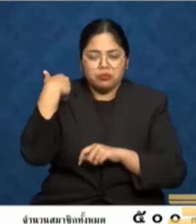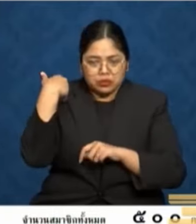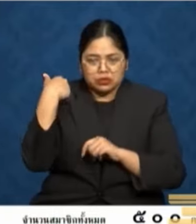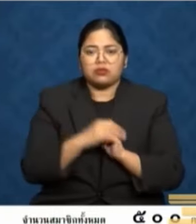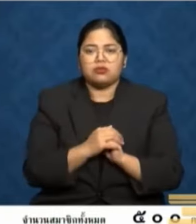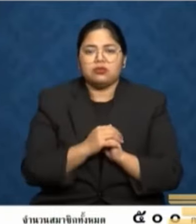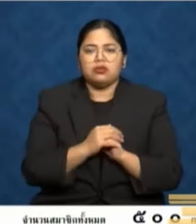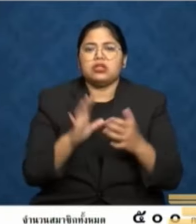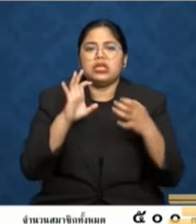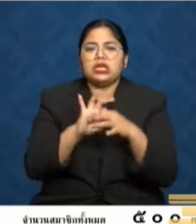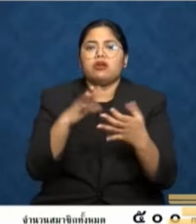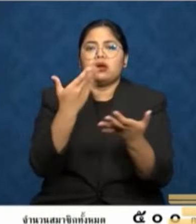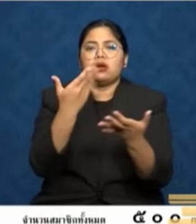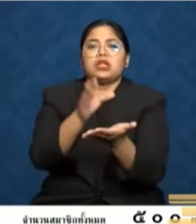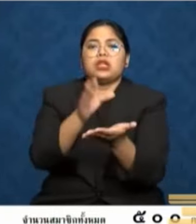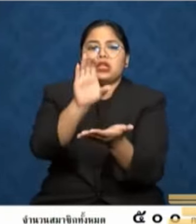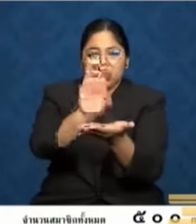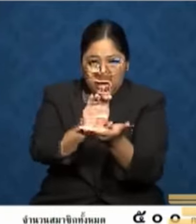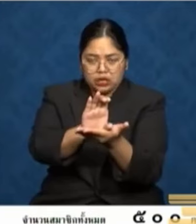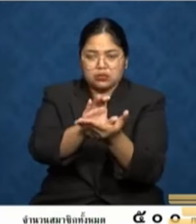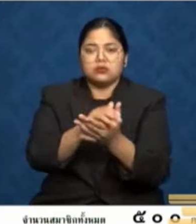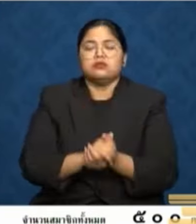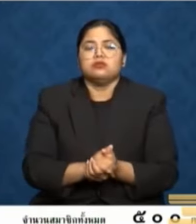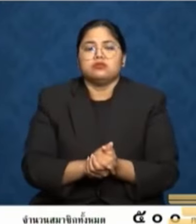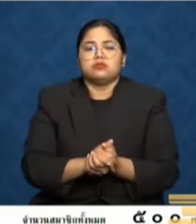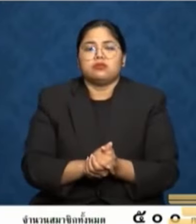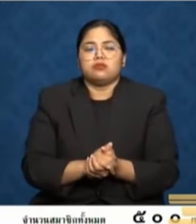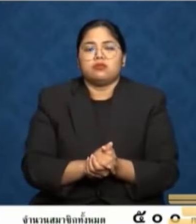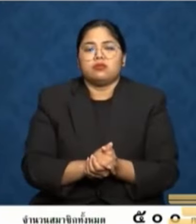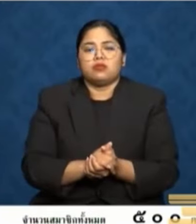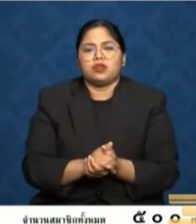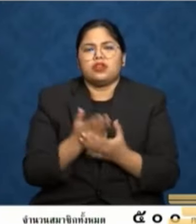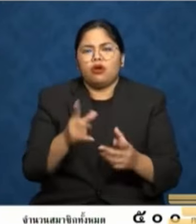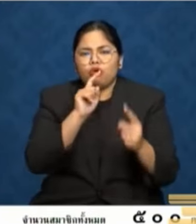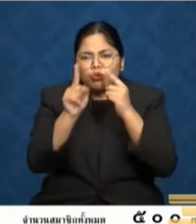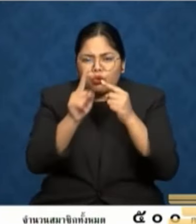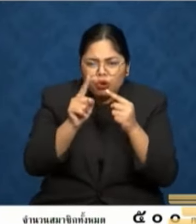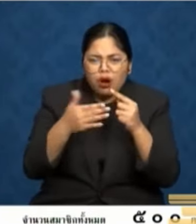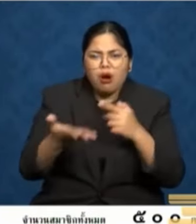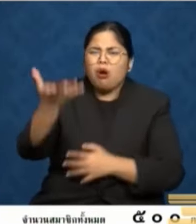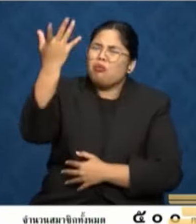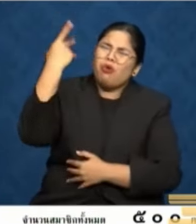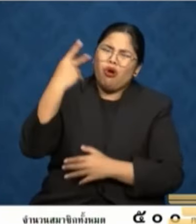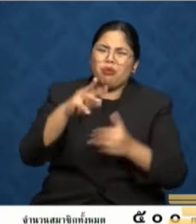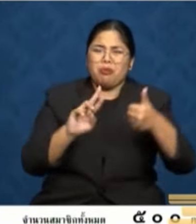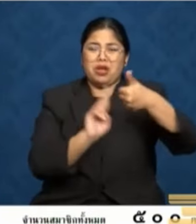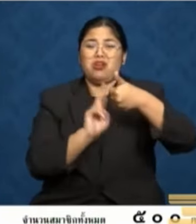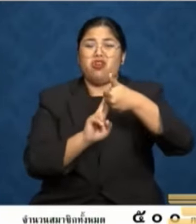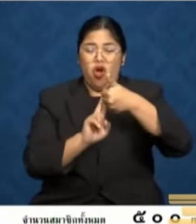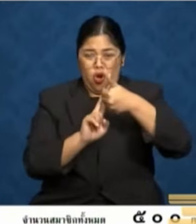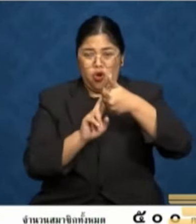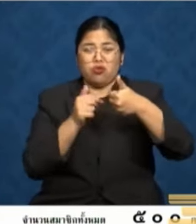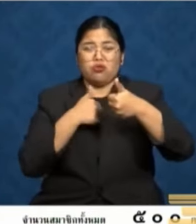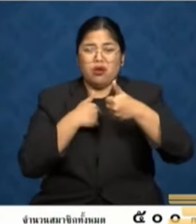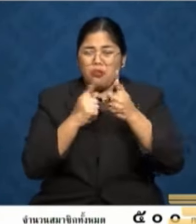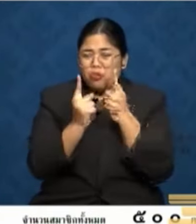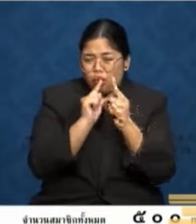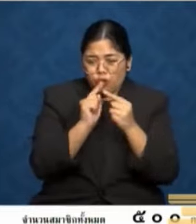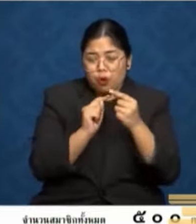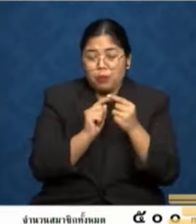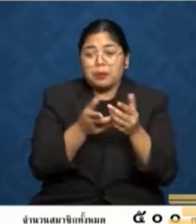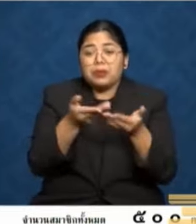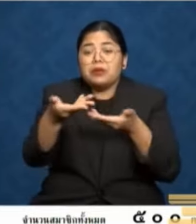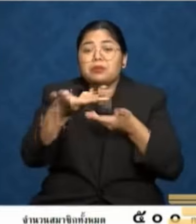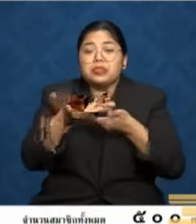ที่เกี่ยวข้องกับเรื่องการเงินและได้ติดตามแล้วก็มีการประสานงานตอนนั้นผมเป็นรองประธานสภาเอ้ผมเป็นที่ปรึกษารอง